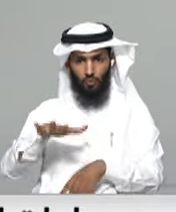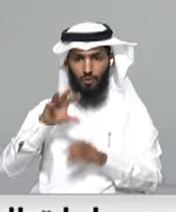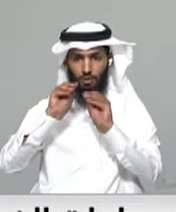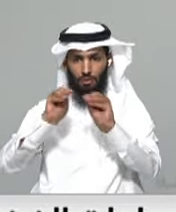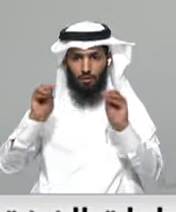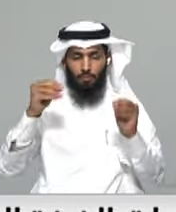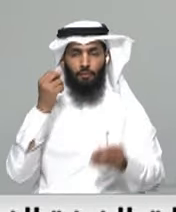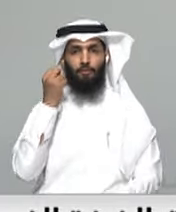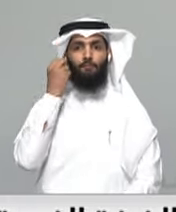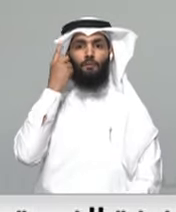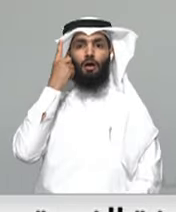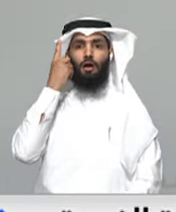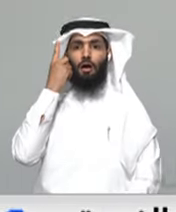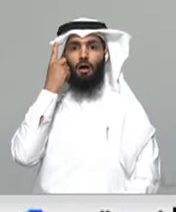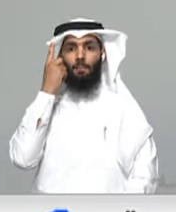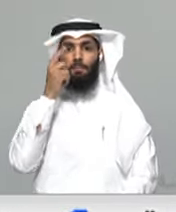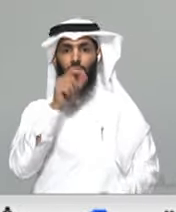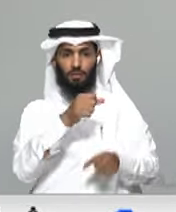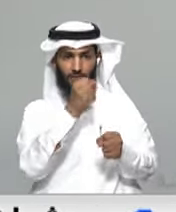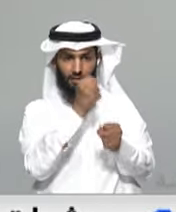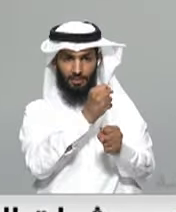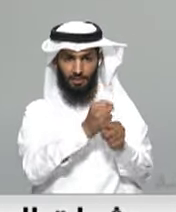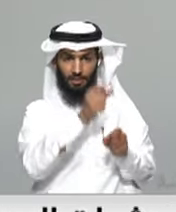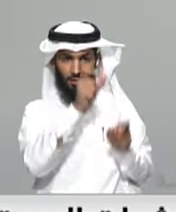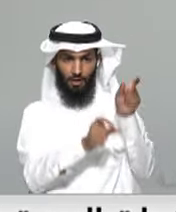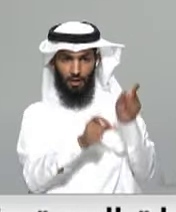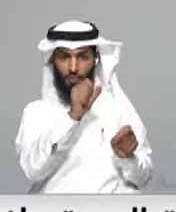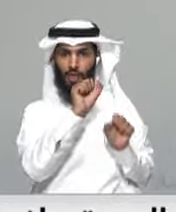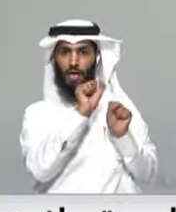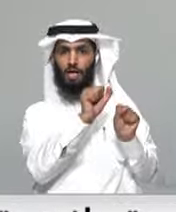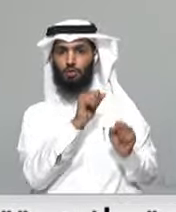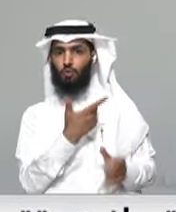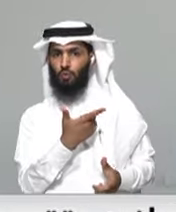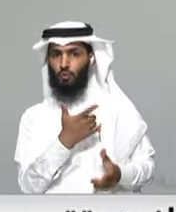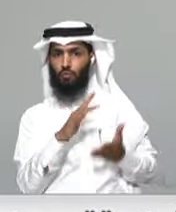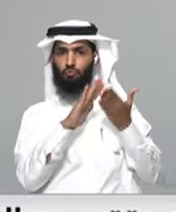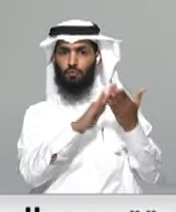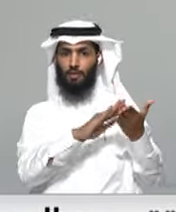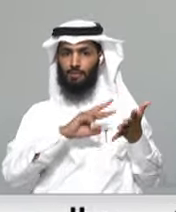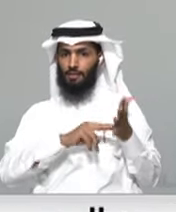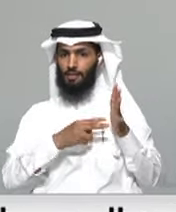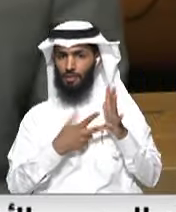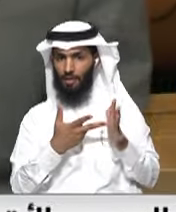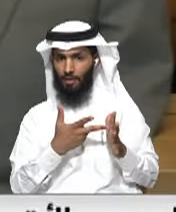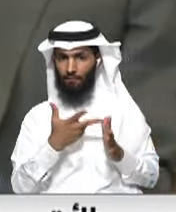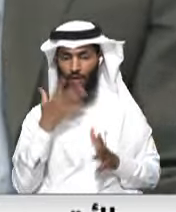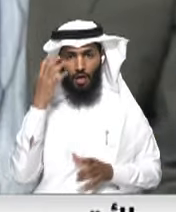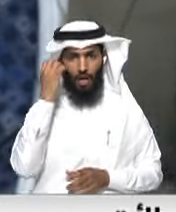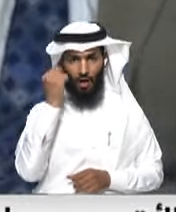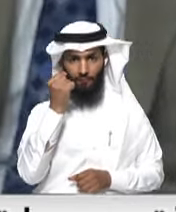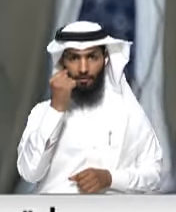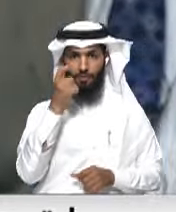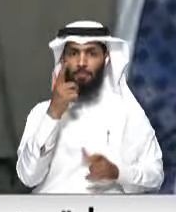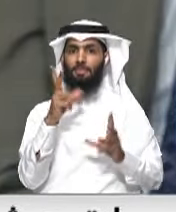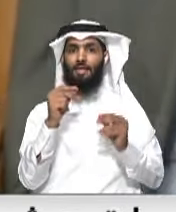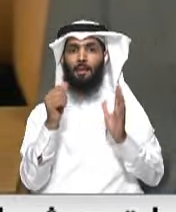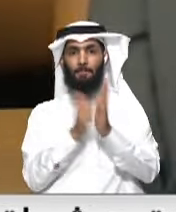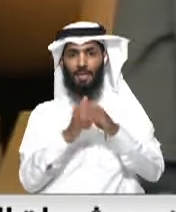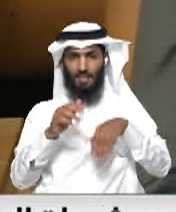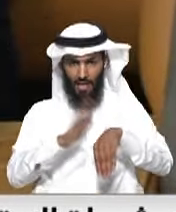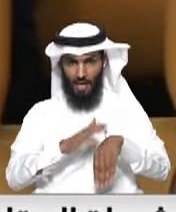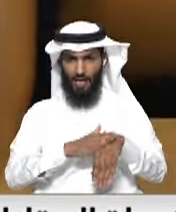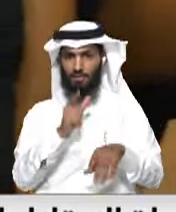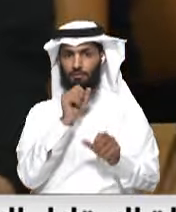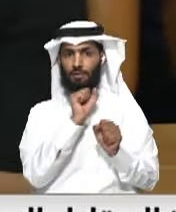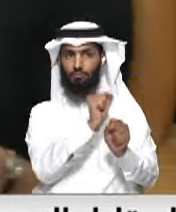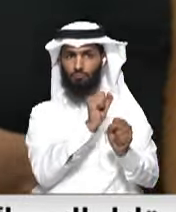الحقوق والواجبات المنصوص عليها في قوانين قانون العمل وقانون الأعمال المنزلية. هدف المشروع توعية